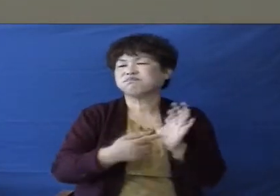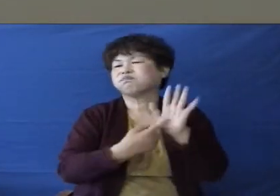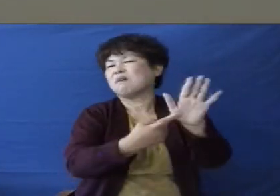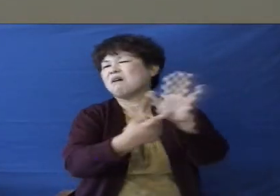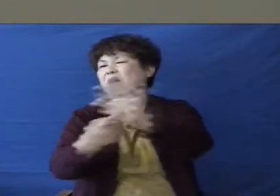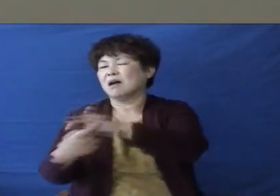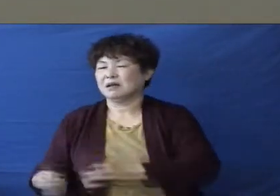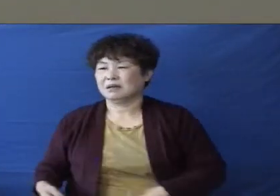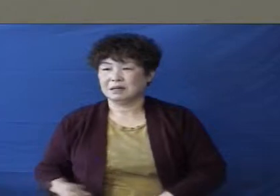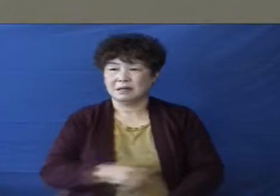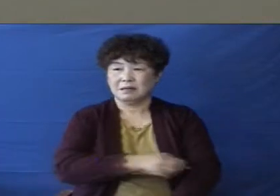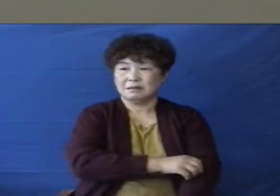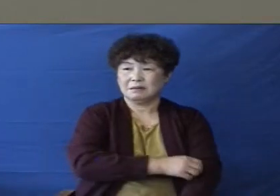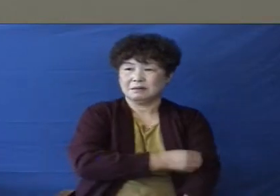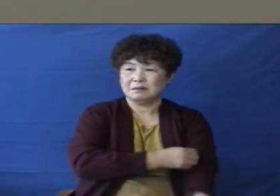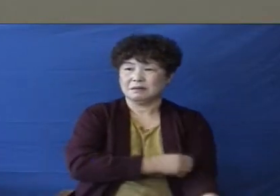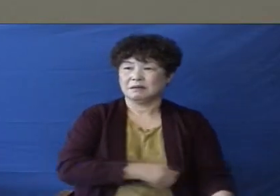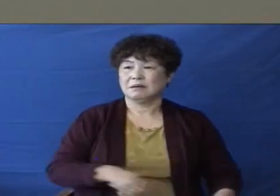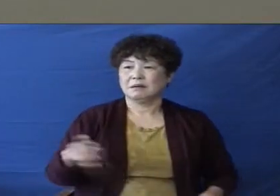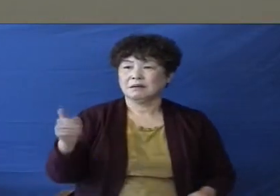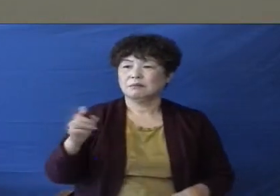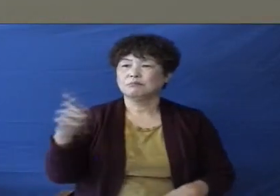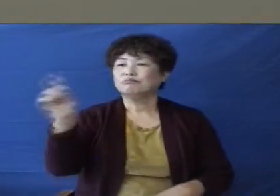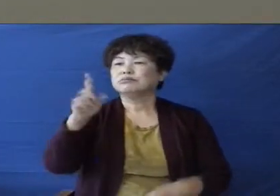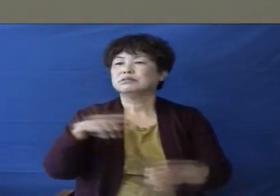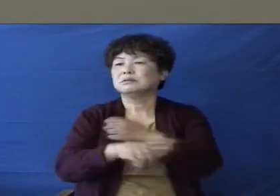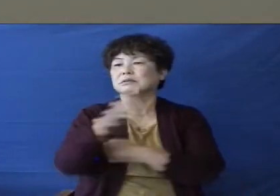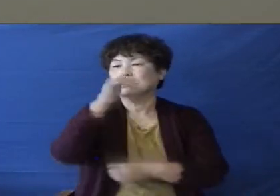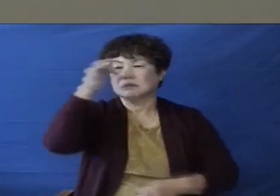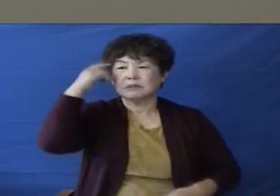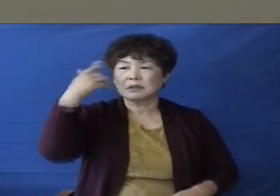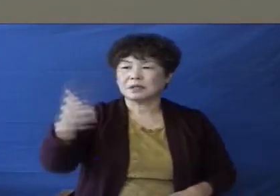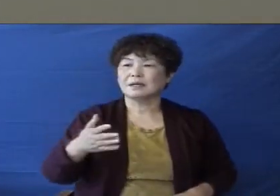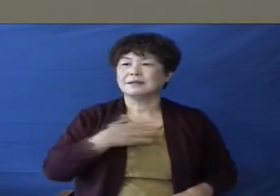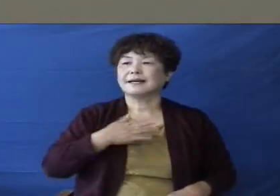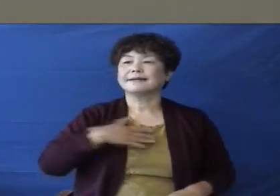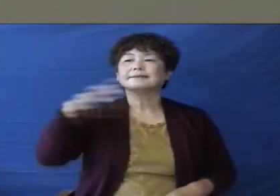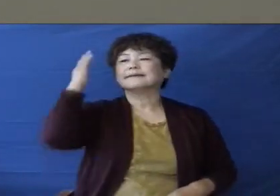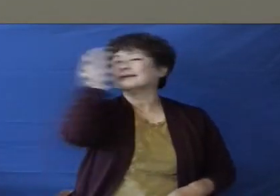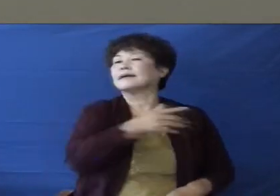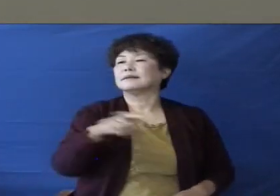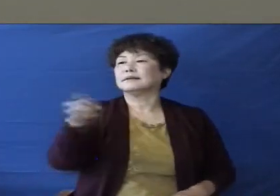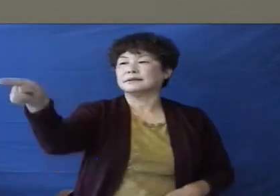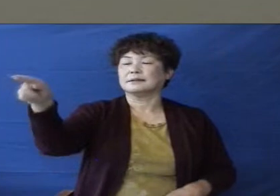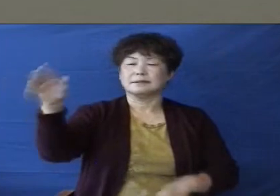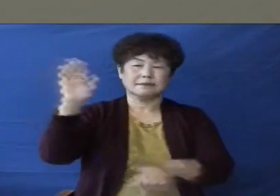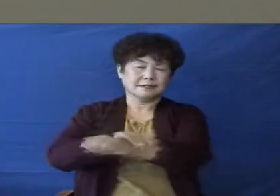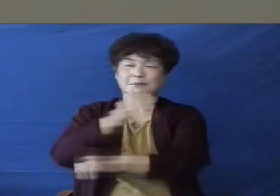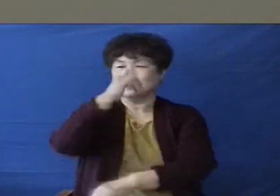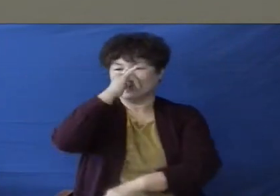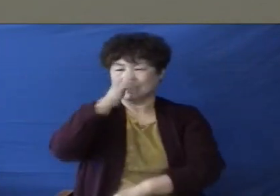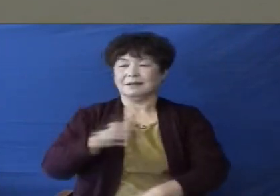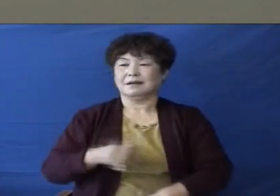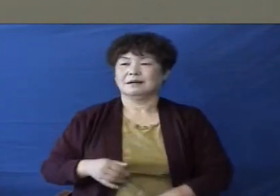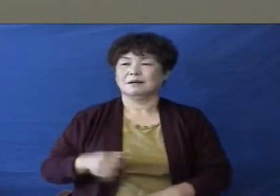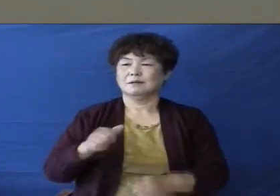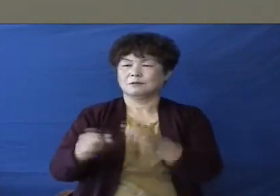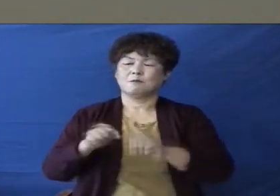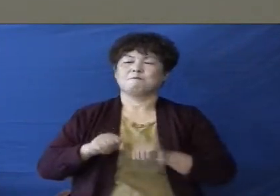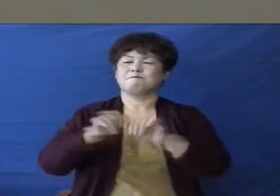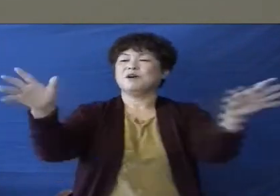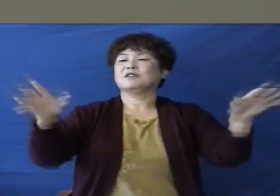그런데 나는 앙 글에 예 그런데 다면 안그래 이거 아닙니까 아 조금 처음에는